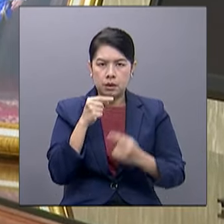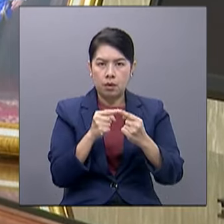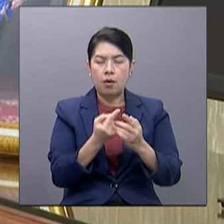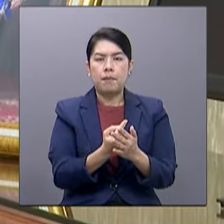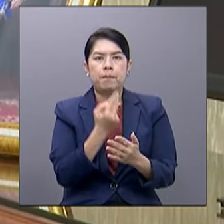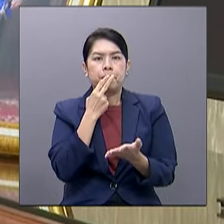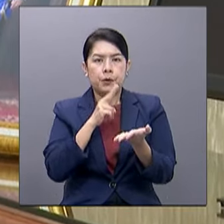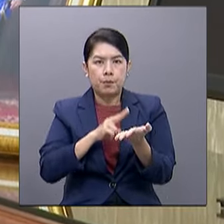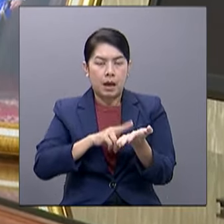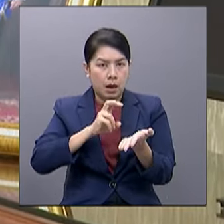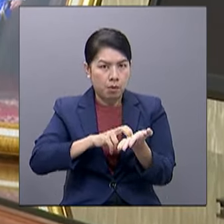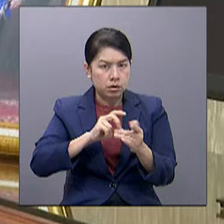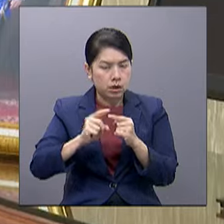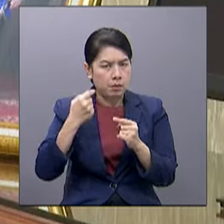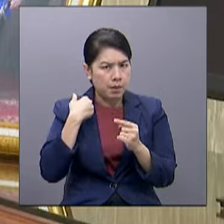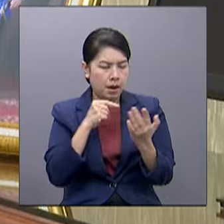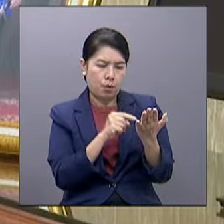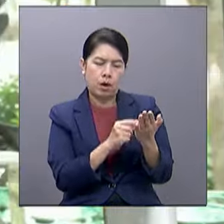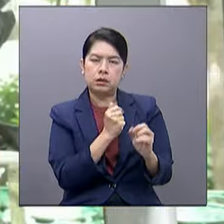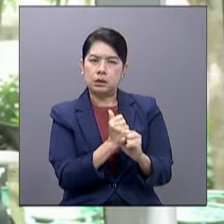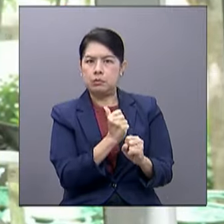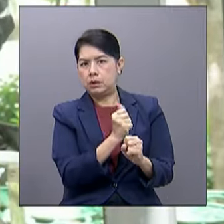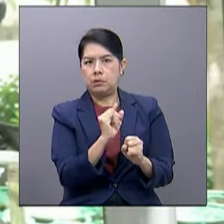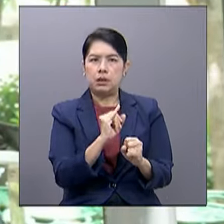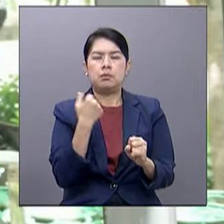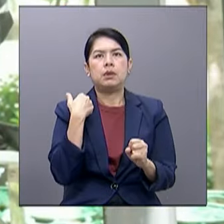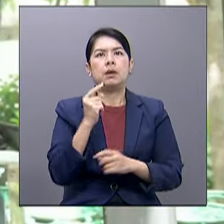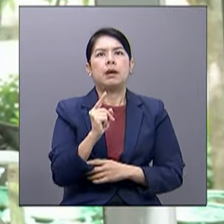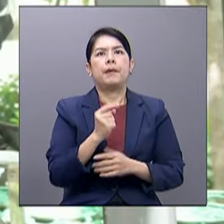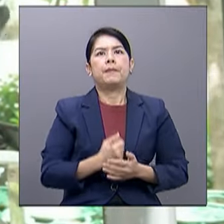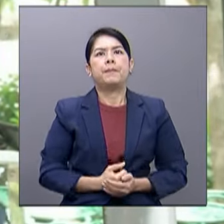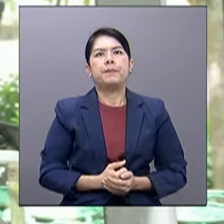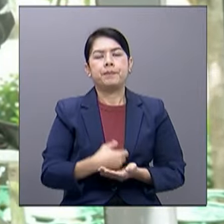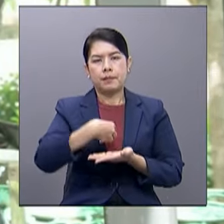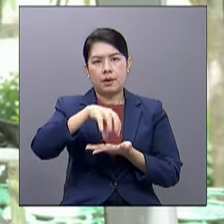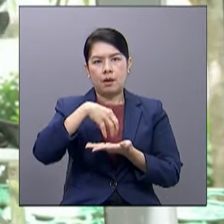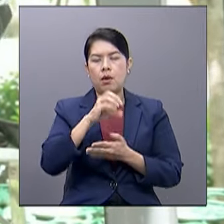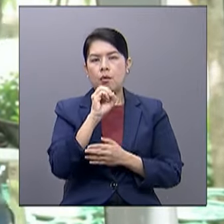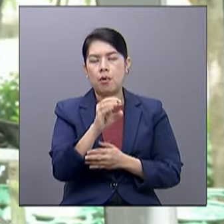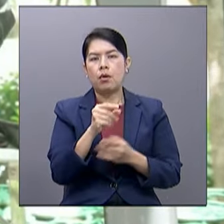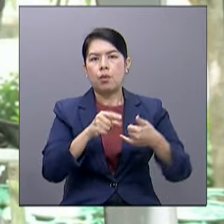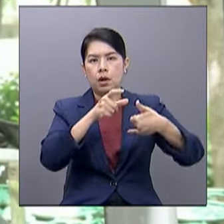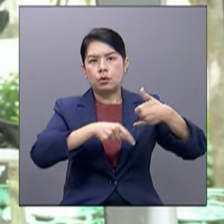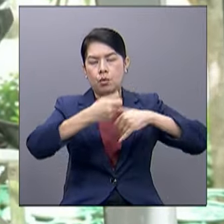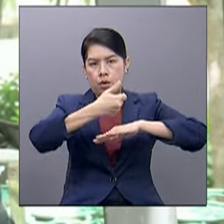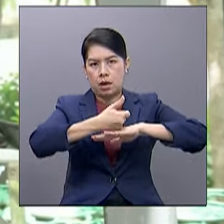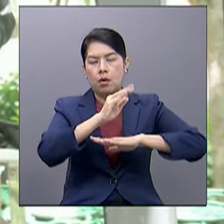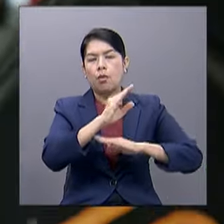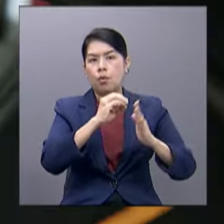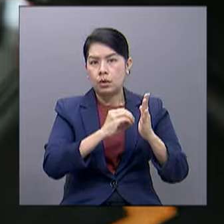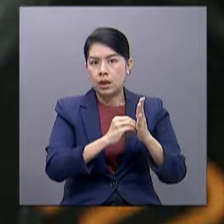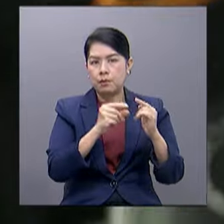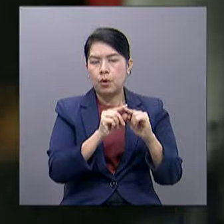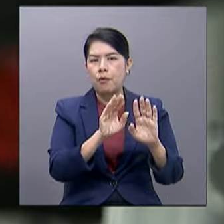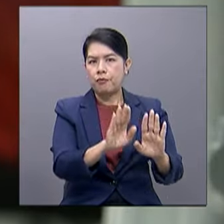มใช่มครับรับรองผลงานมีรายงานว่านายชัดชาติให้ฝ่ายที่เกี่ยวข้องรวบรวมข้อมูลค่ะหากพบว่ามี